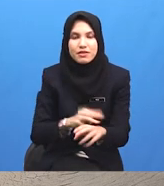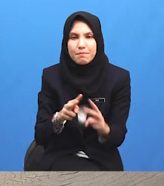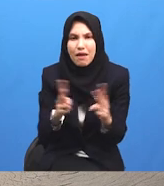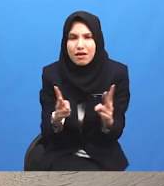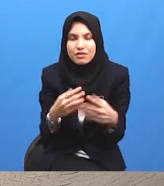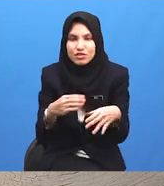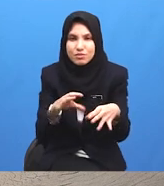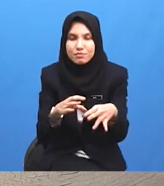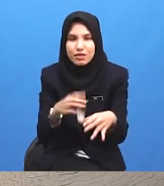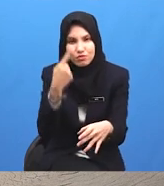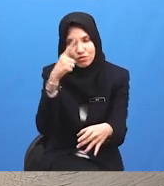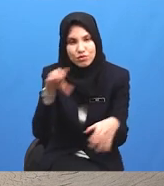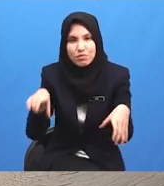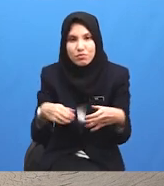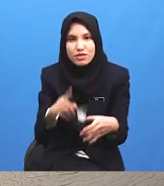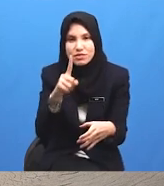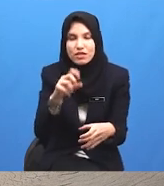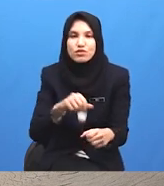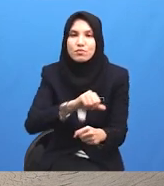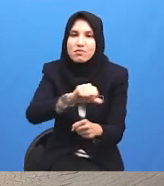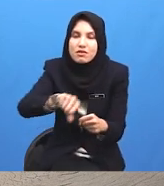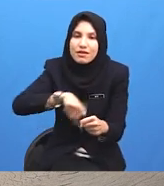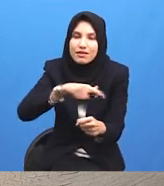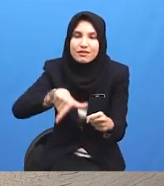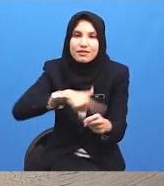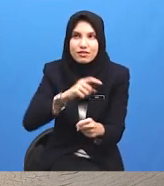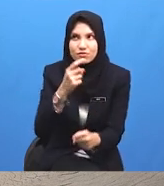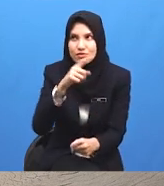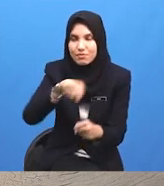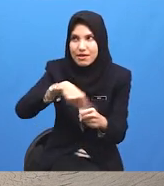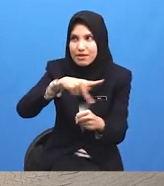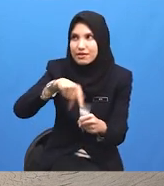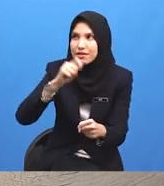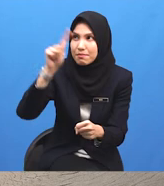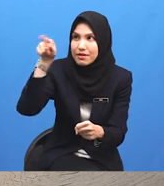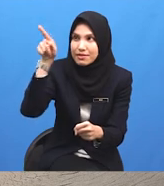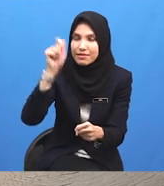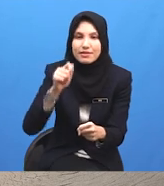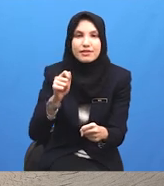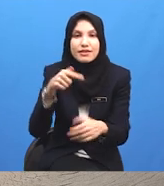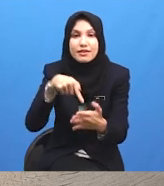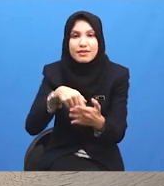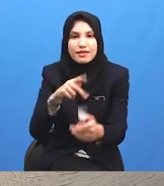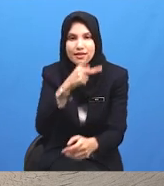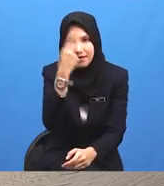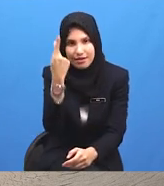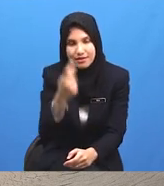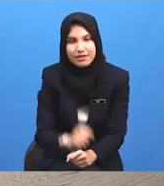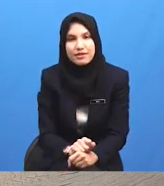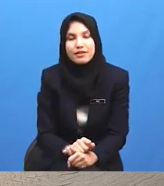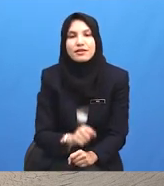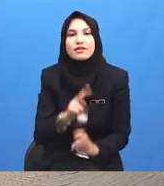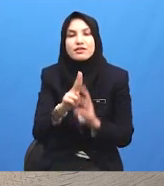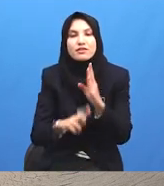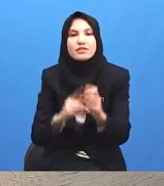satu peredaran lengkap untuk mengelilingi matahari. Hal ini adalah kerana planet Utarib